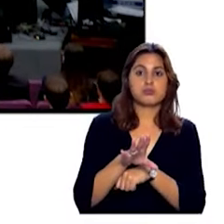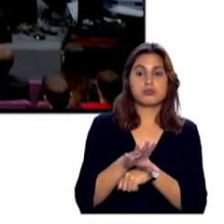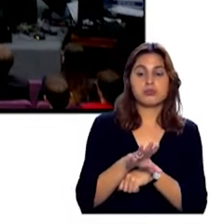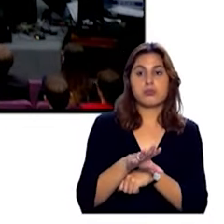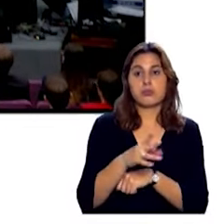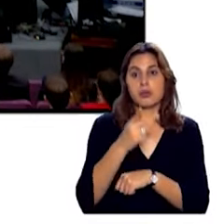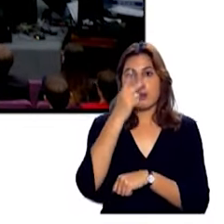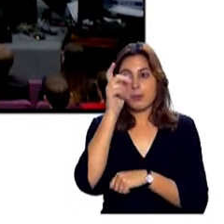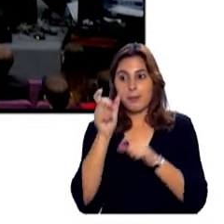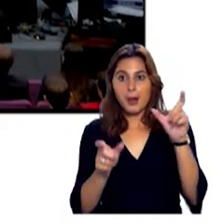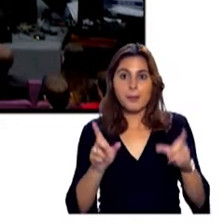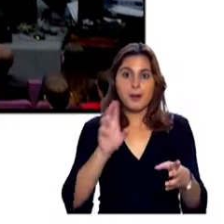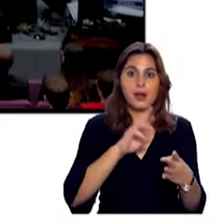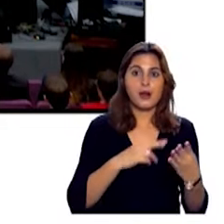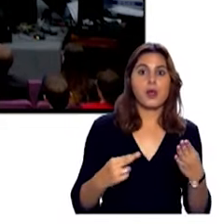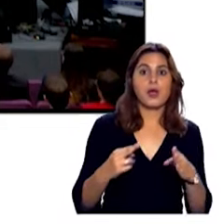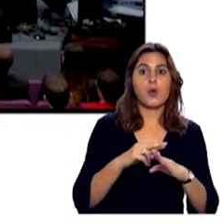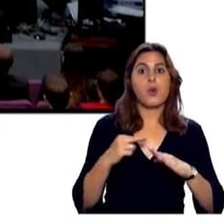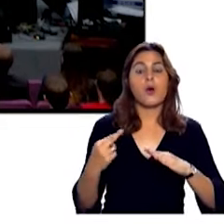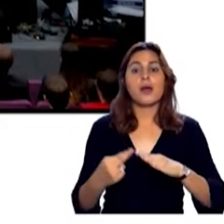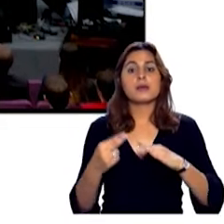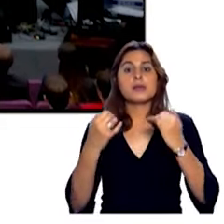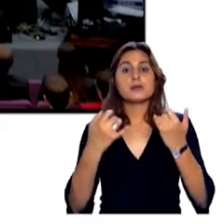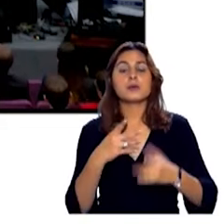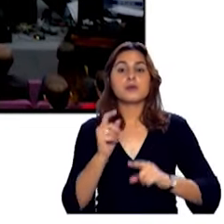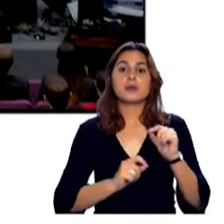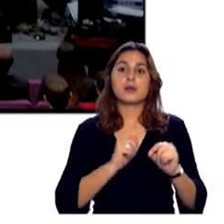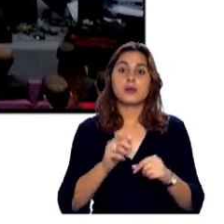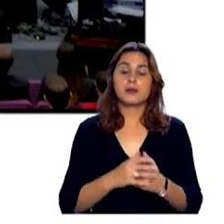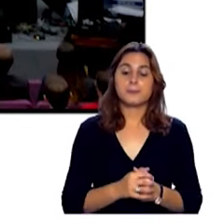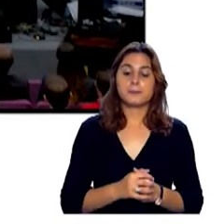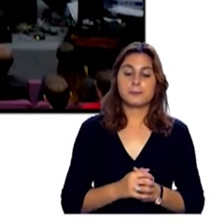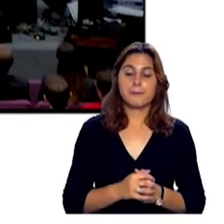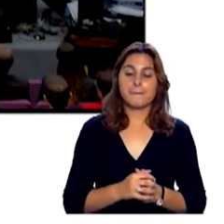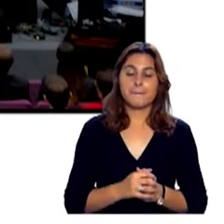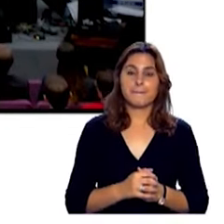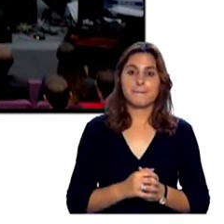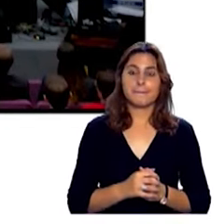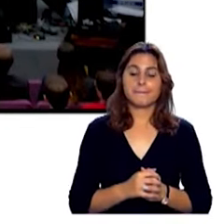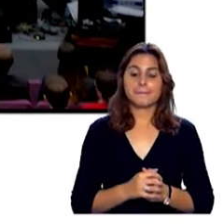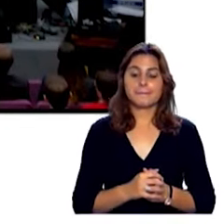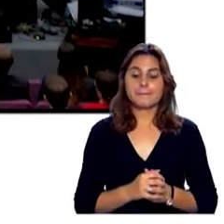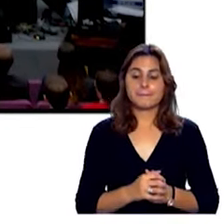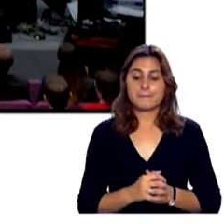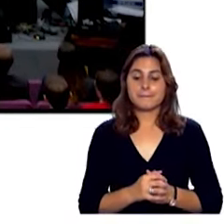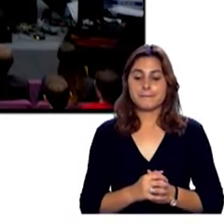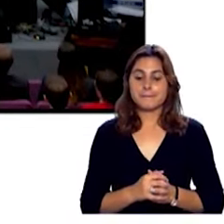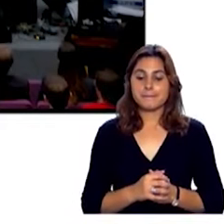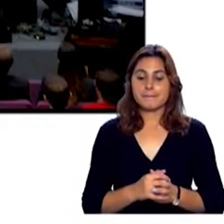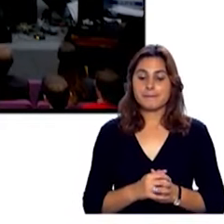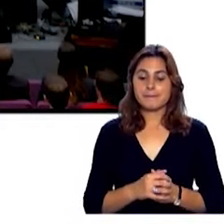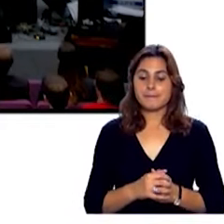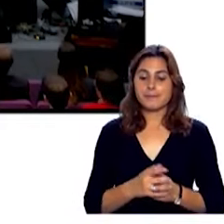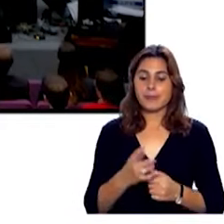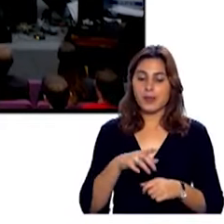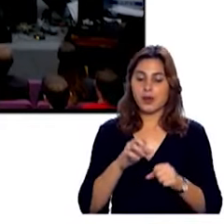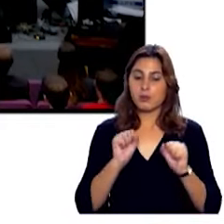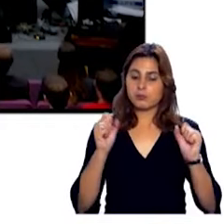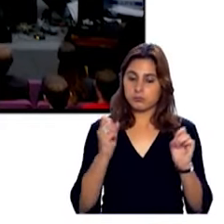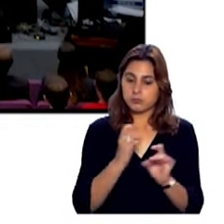dice guarda se la finisci qui si estingue Tutto e non ti baston sulle spese